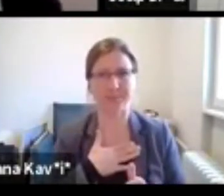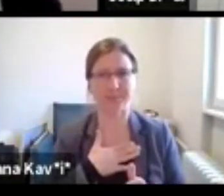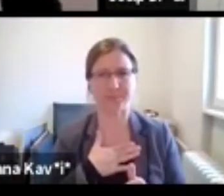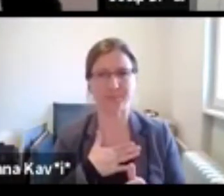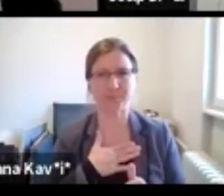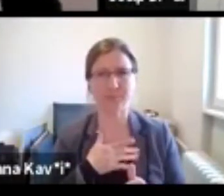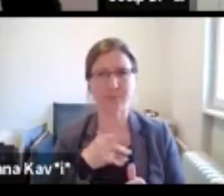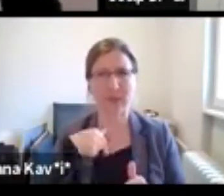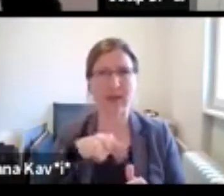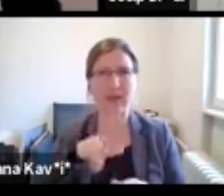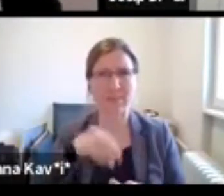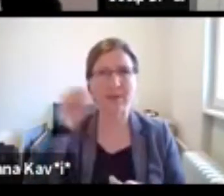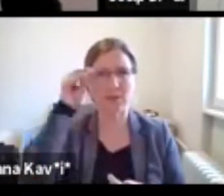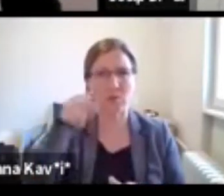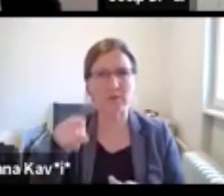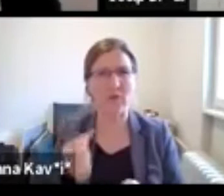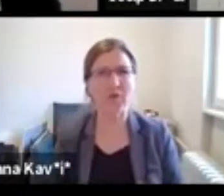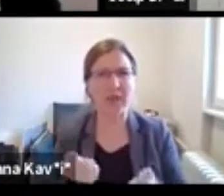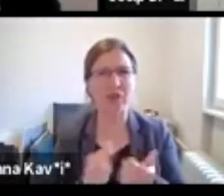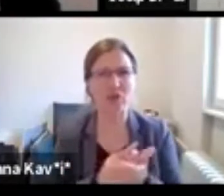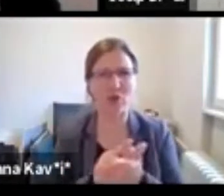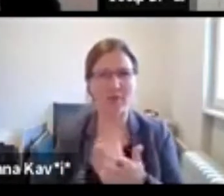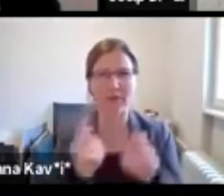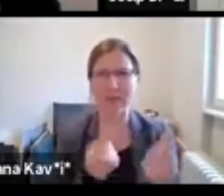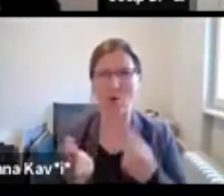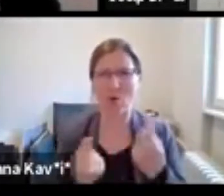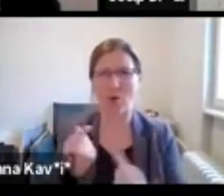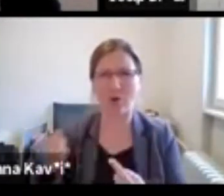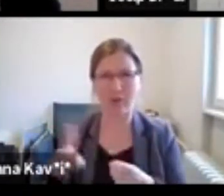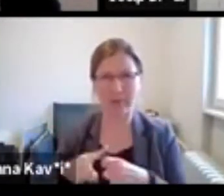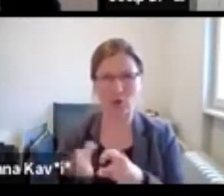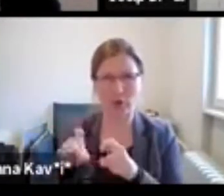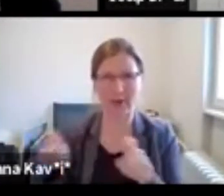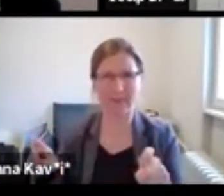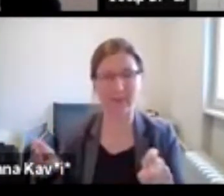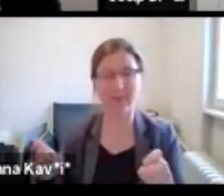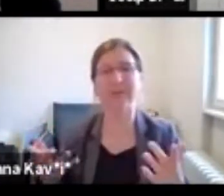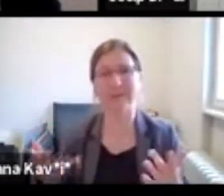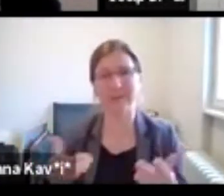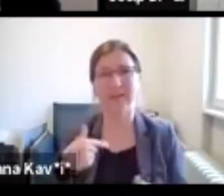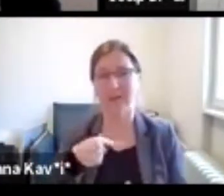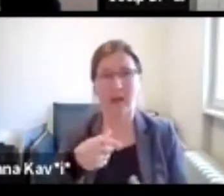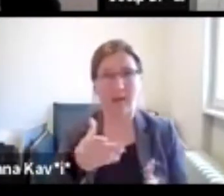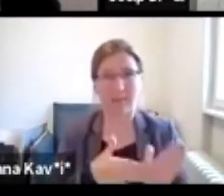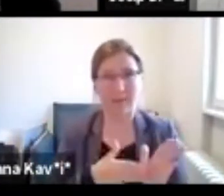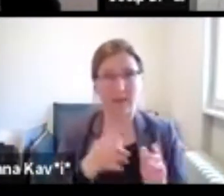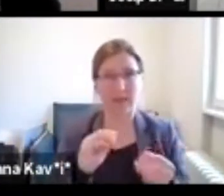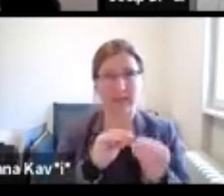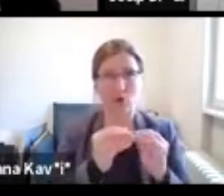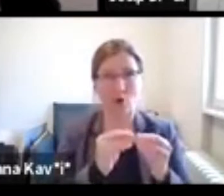vremenom virusa. I mogu reći da u situaciji kada trebate održavati 2 metra u dućanu,